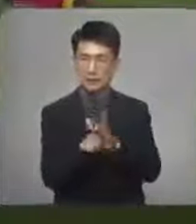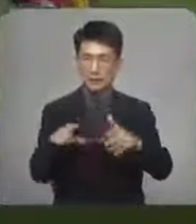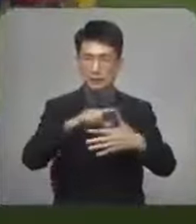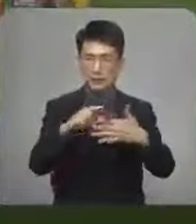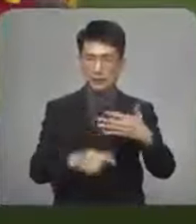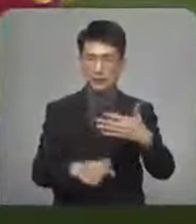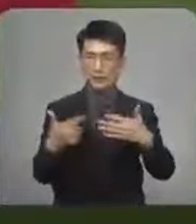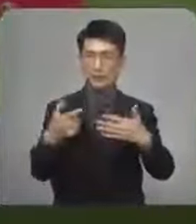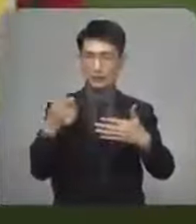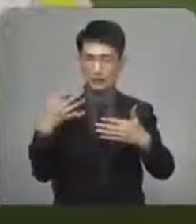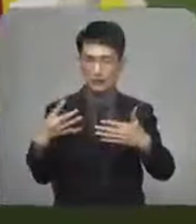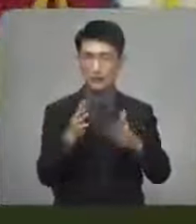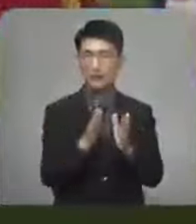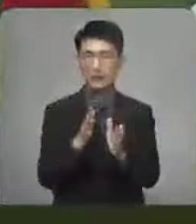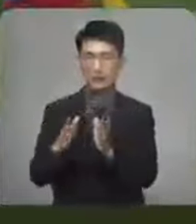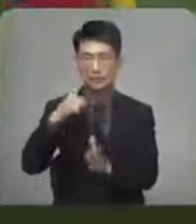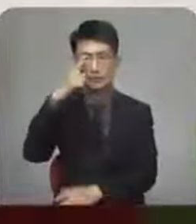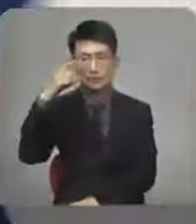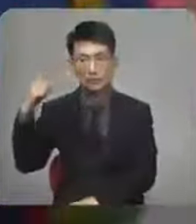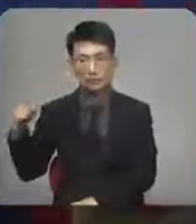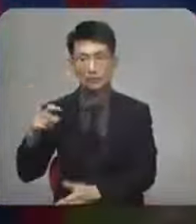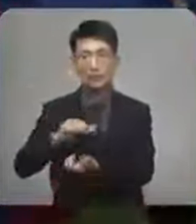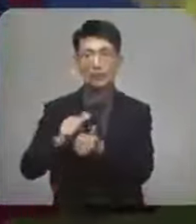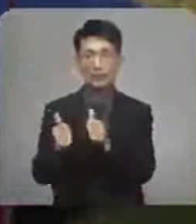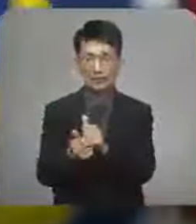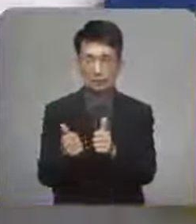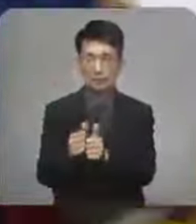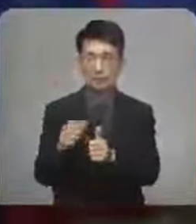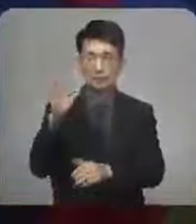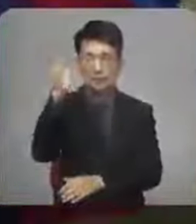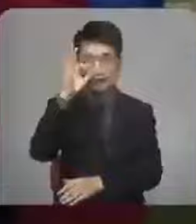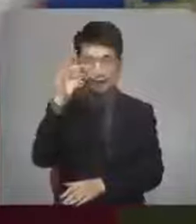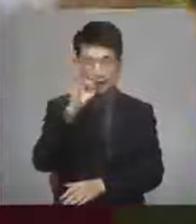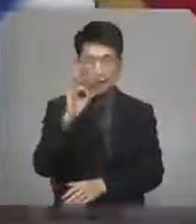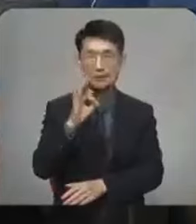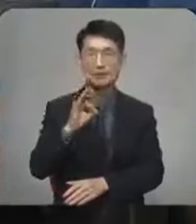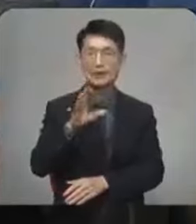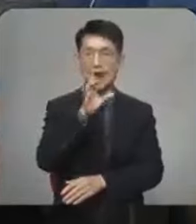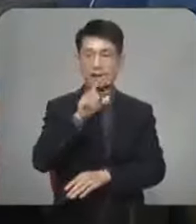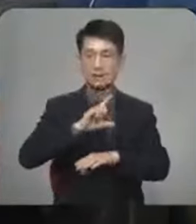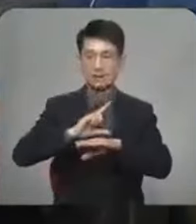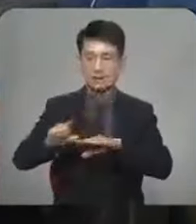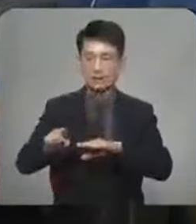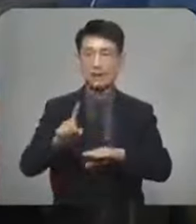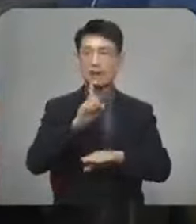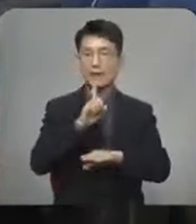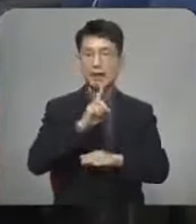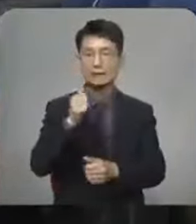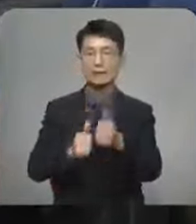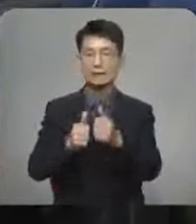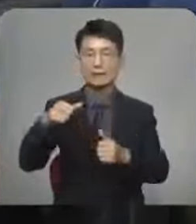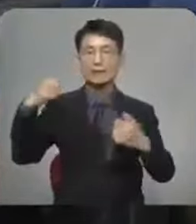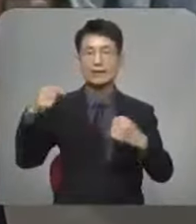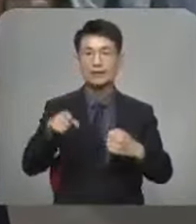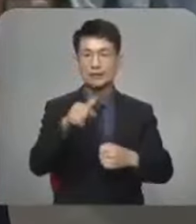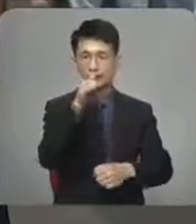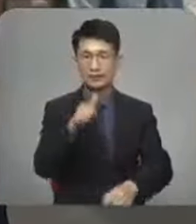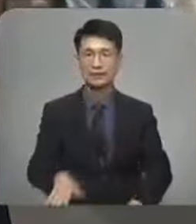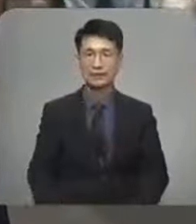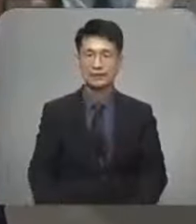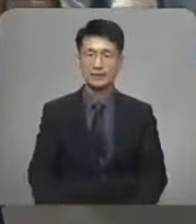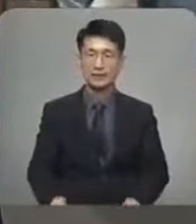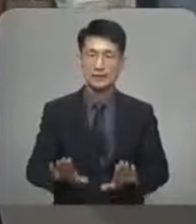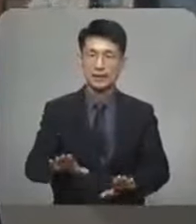마련됐는데 추억의 단오와 찾아가는 사투리 콘서트 등은 새롭게 선보이는 볼거리입니다. 올해가 청룡의